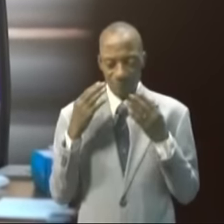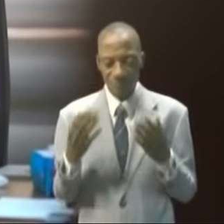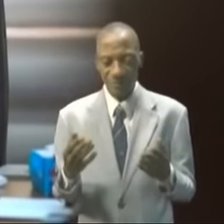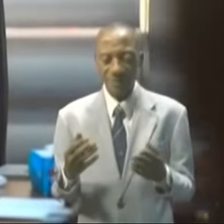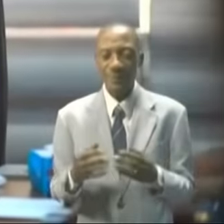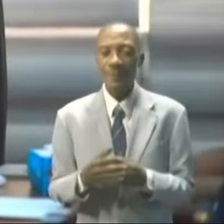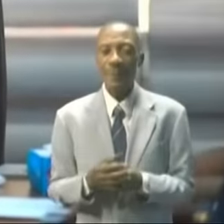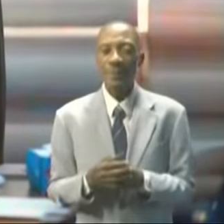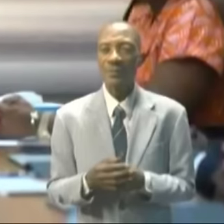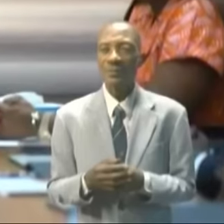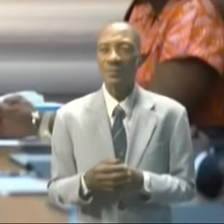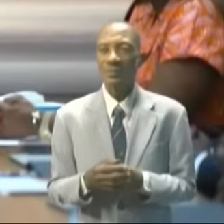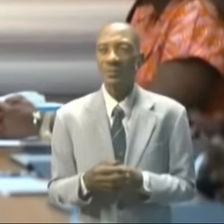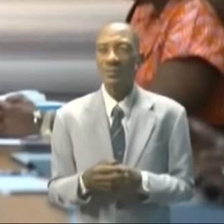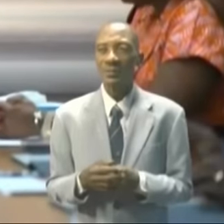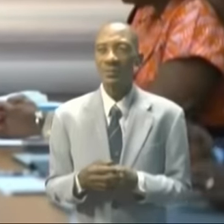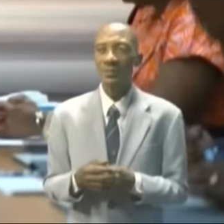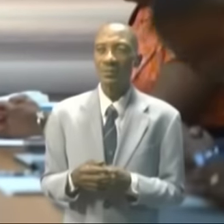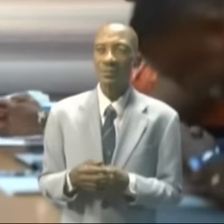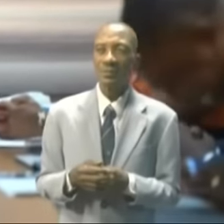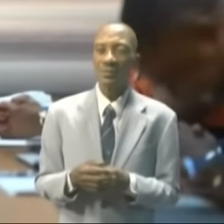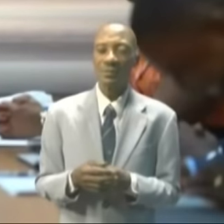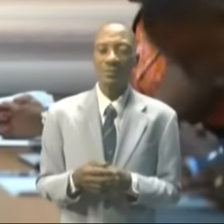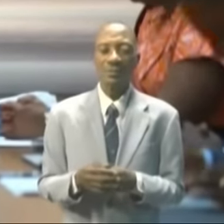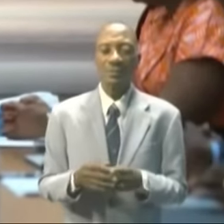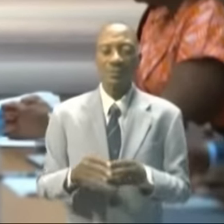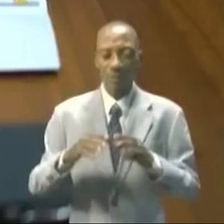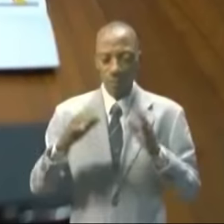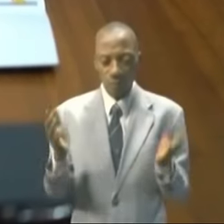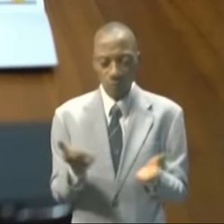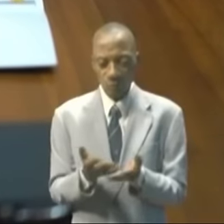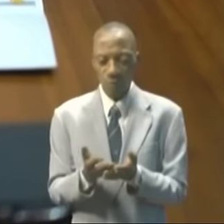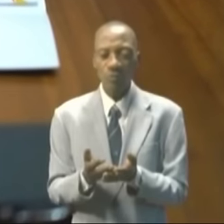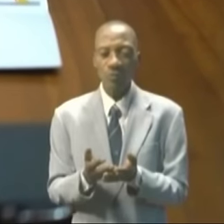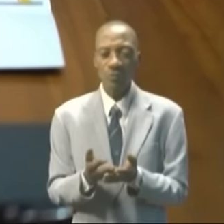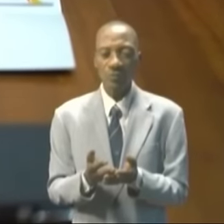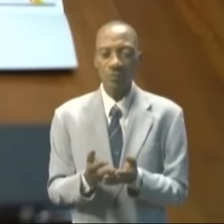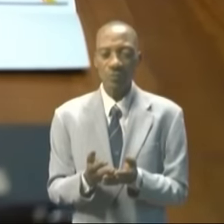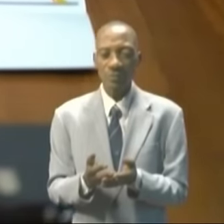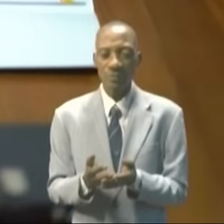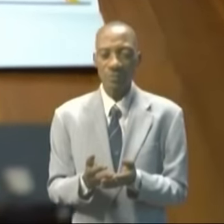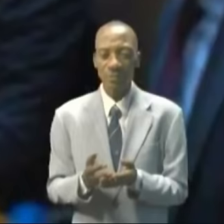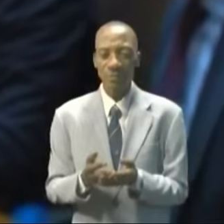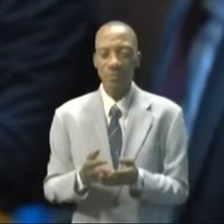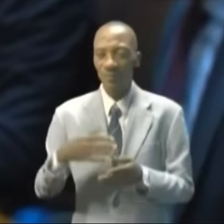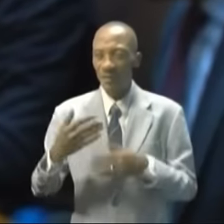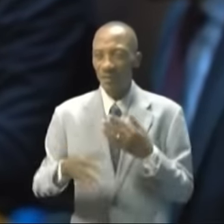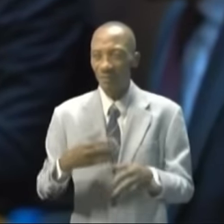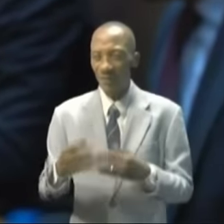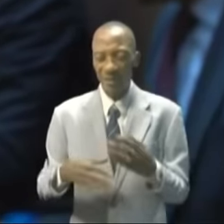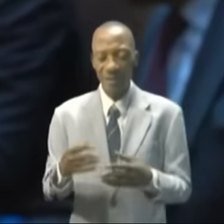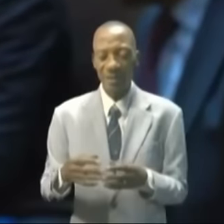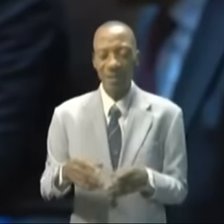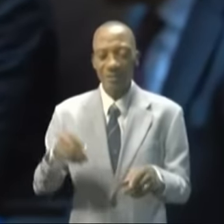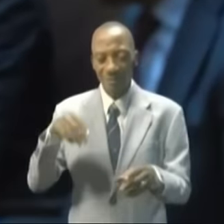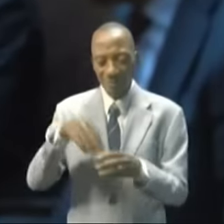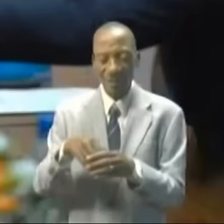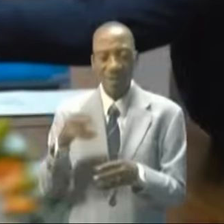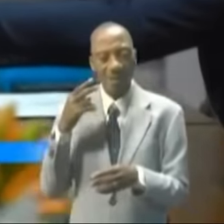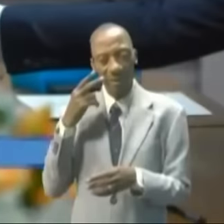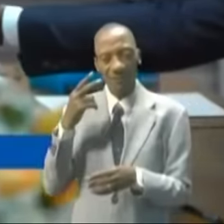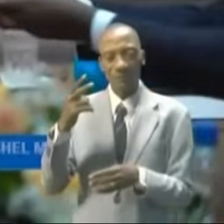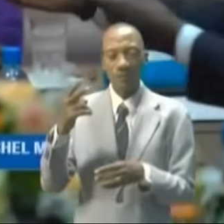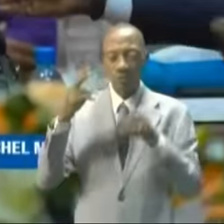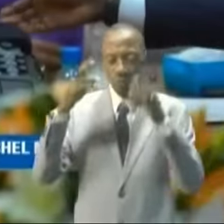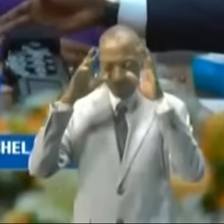Denise Nyakeru Tshisekedi, qui voit en ce geste une adhésion à sa vision pour l'amélioration de soins de santé des populations